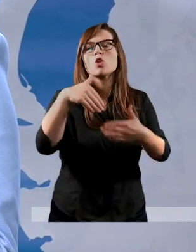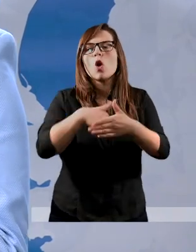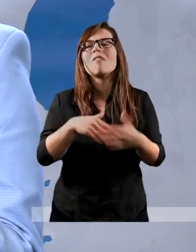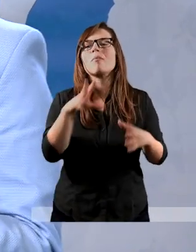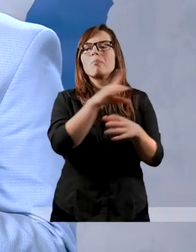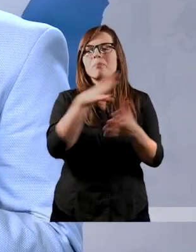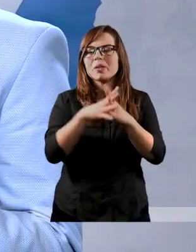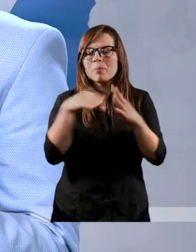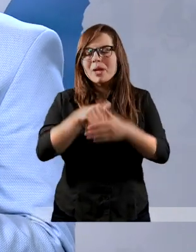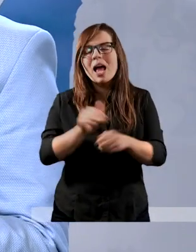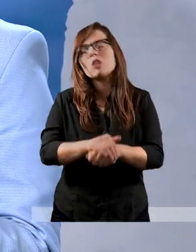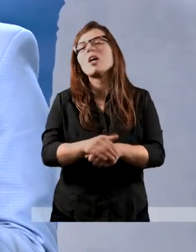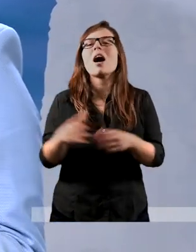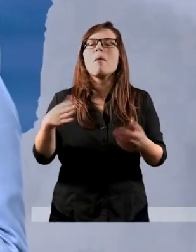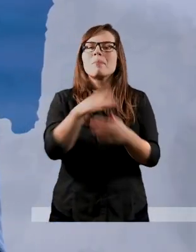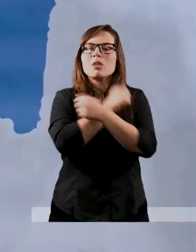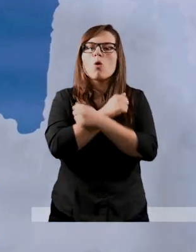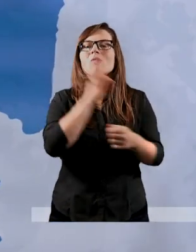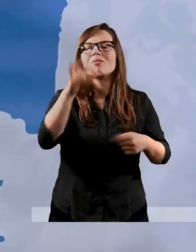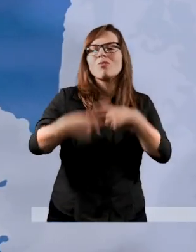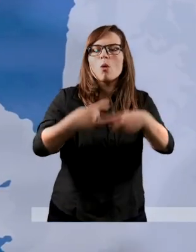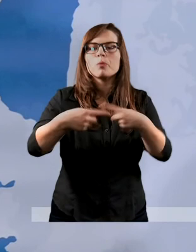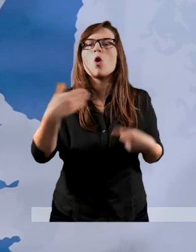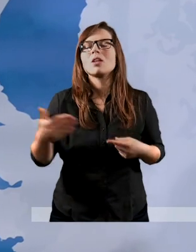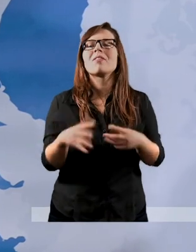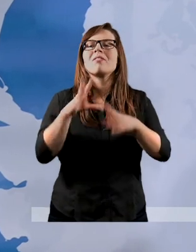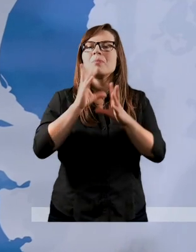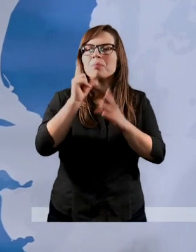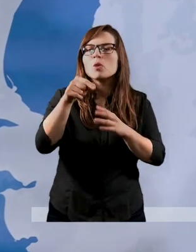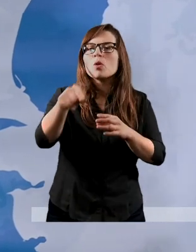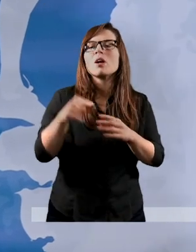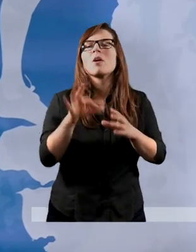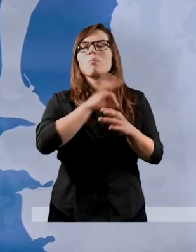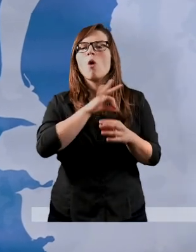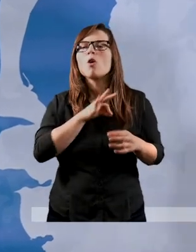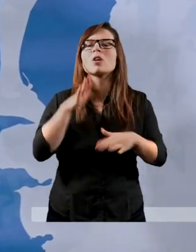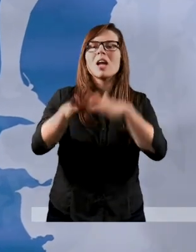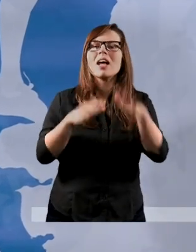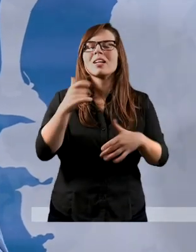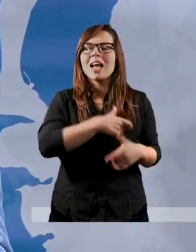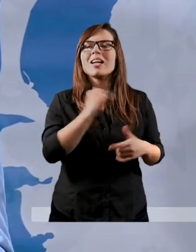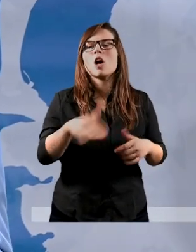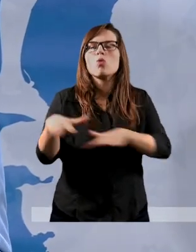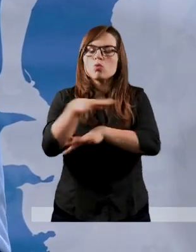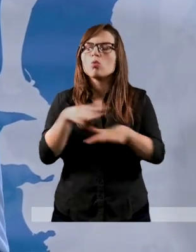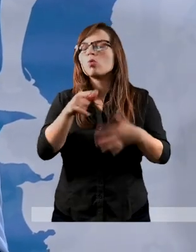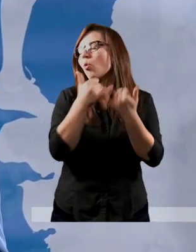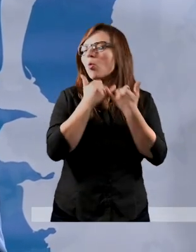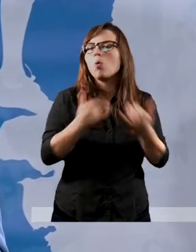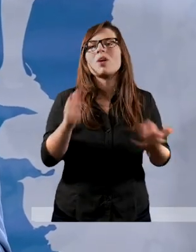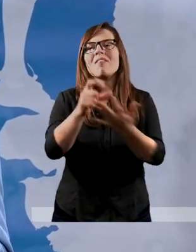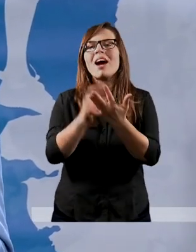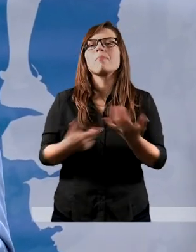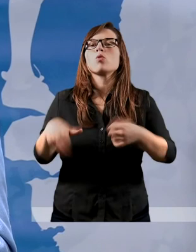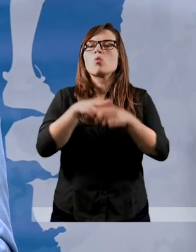dochowywał przymierza, miłosierdzia, które poprzysiąg przodkom Twoim. Weźcie przed to sobie te moje słowa do serca i duszy. To są różne fragmenty, które